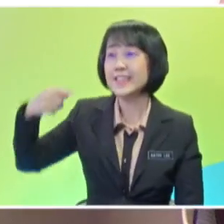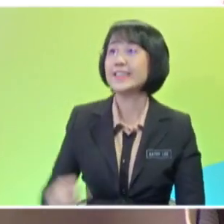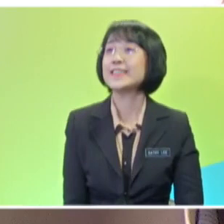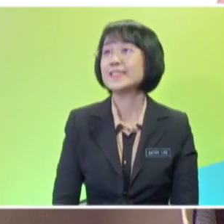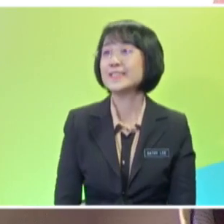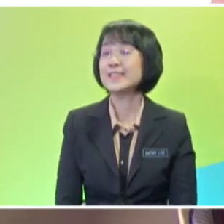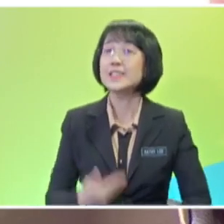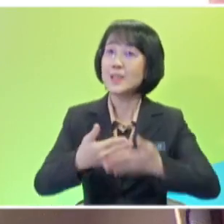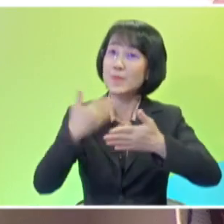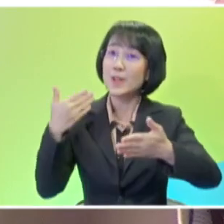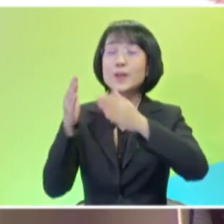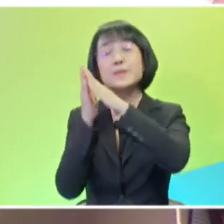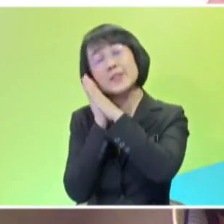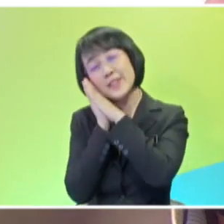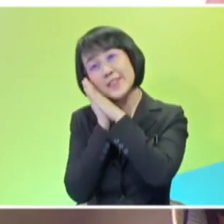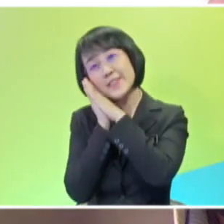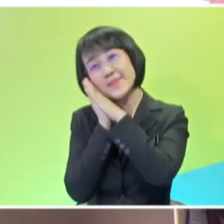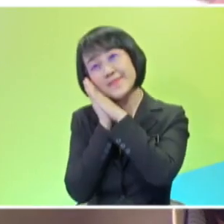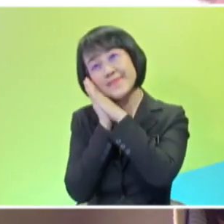sebelum tidur